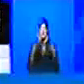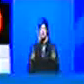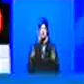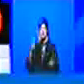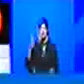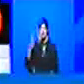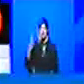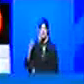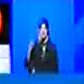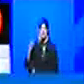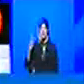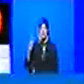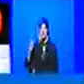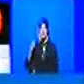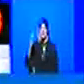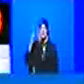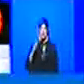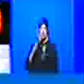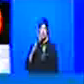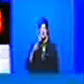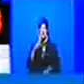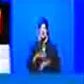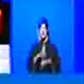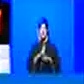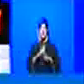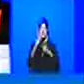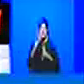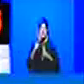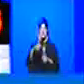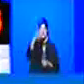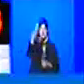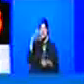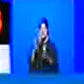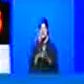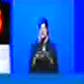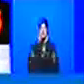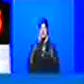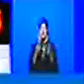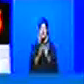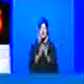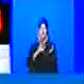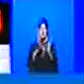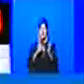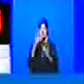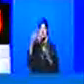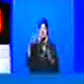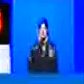bela. Yang kedua, menumbuhkan pusat-pusat perekonomian baru supaya pemerataan terjadi. Dan yang terakhir, yang